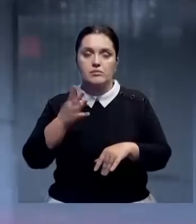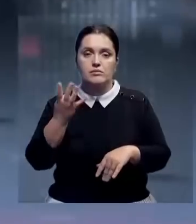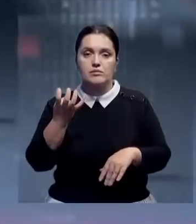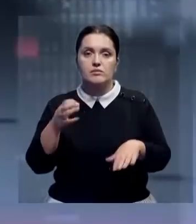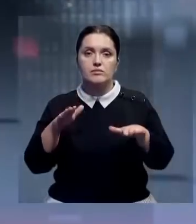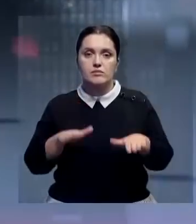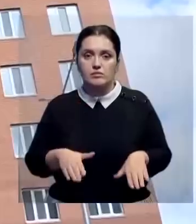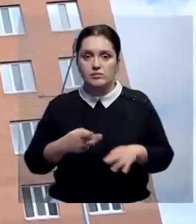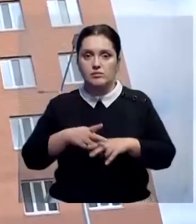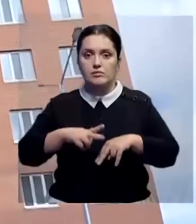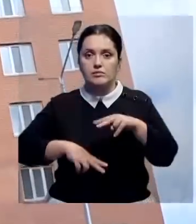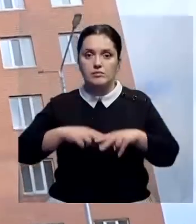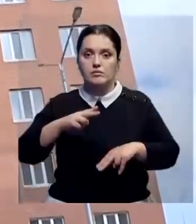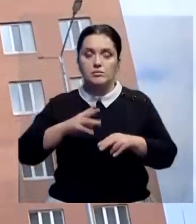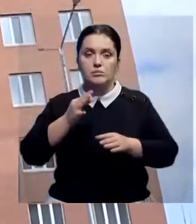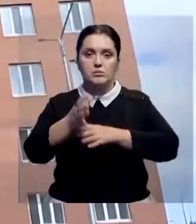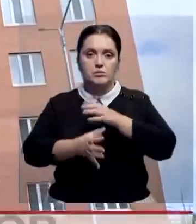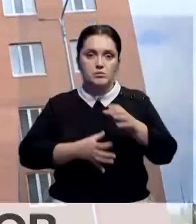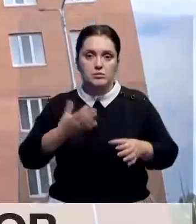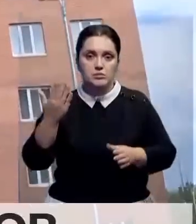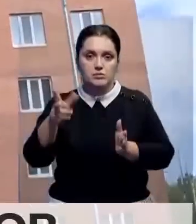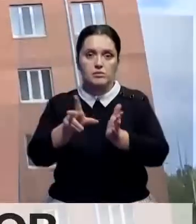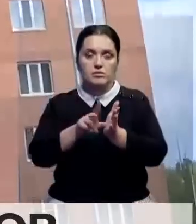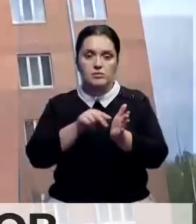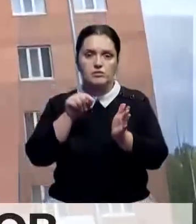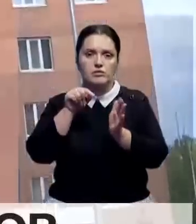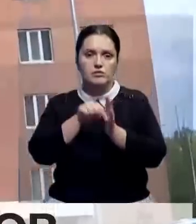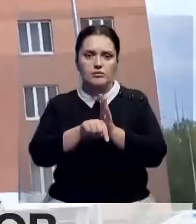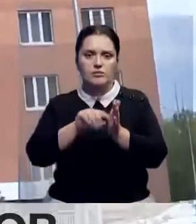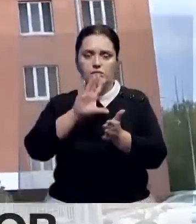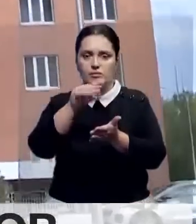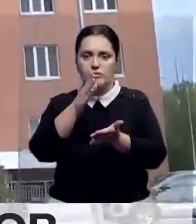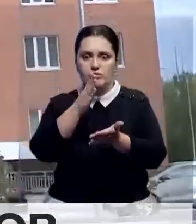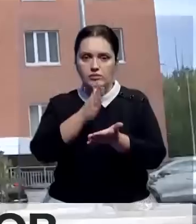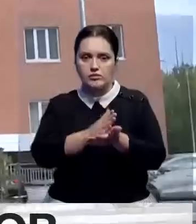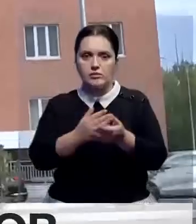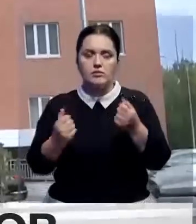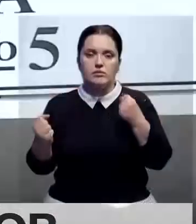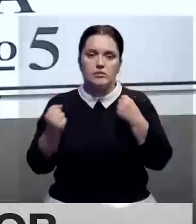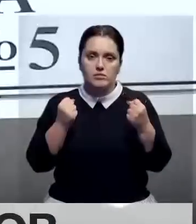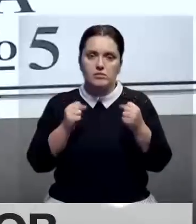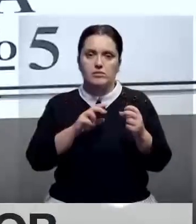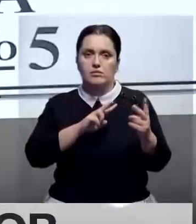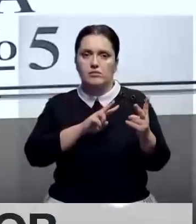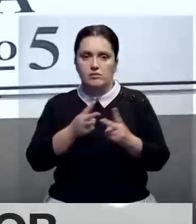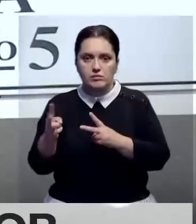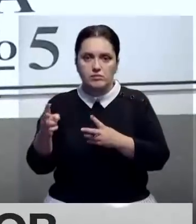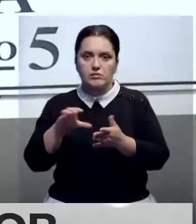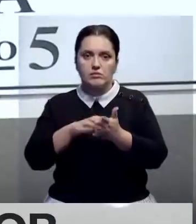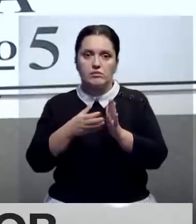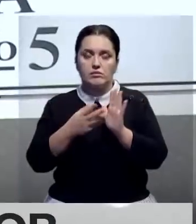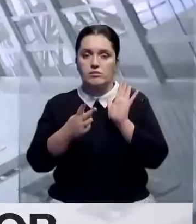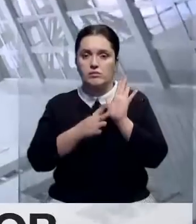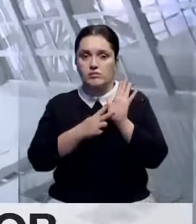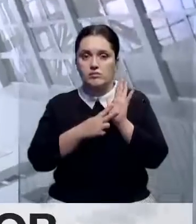Оно рассчитано на 400 мест. Здание построено по международным стандартам. В нем есть мультимедийный кабинет, спортивные и